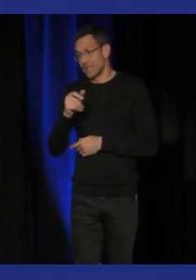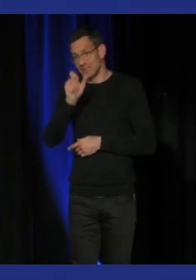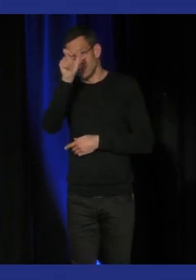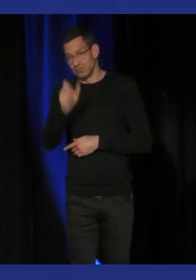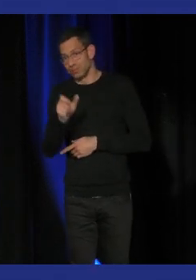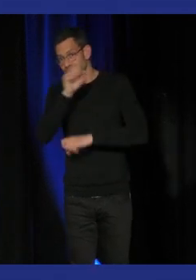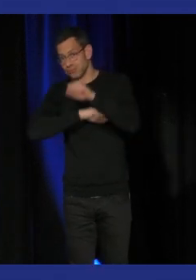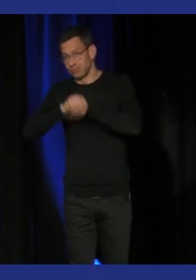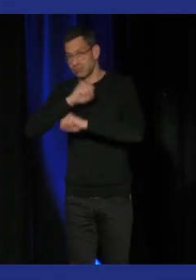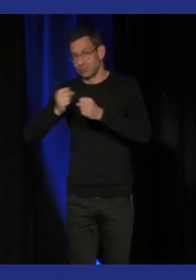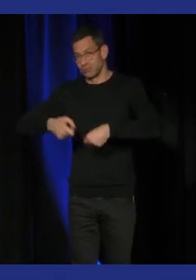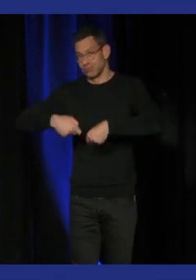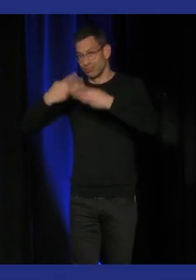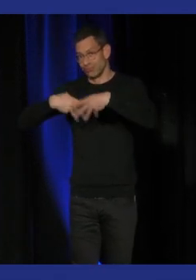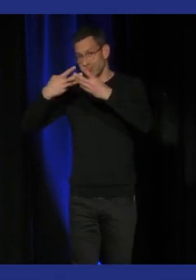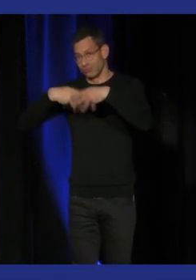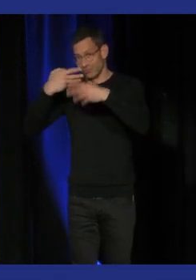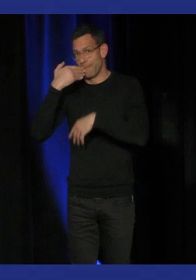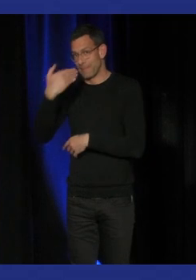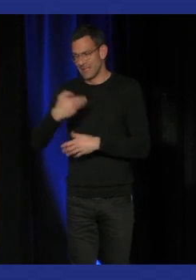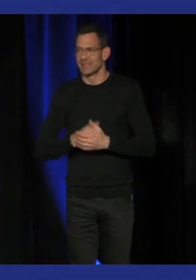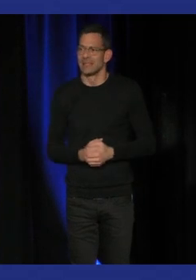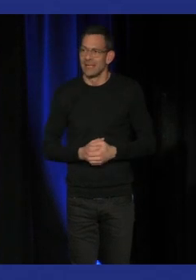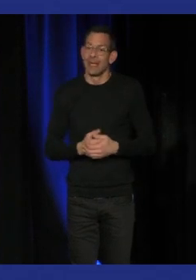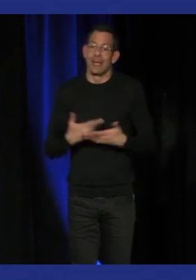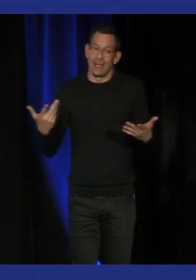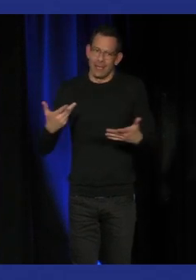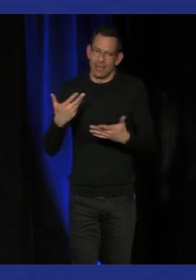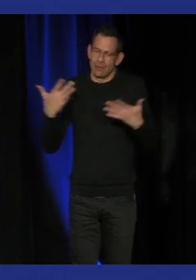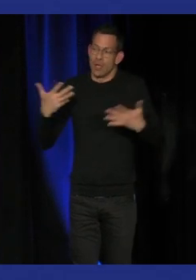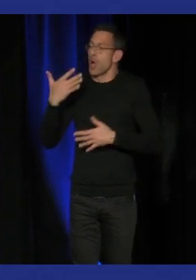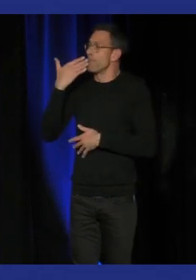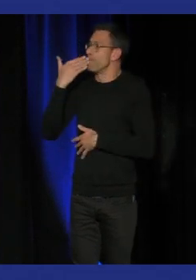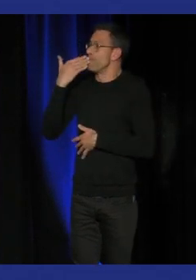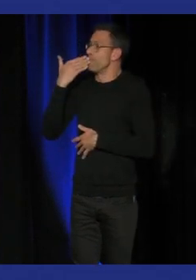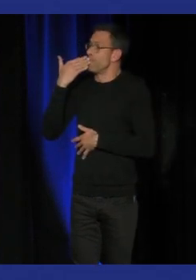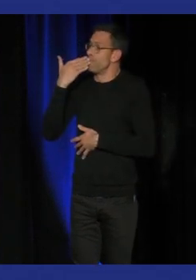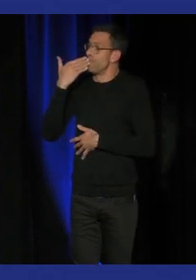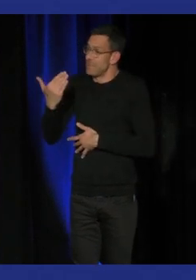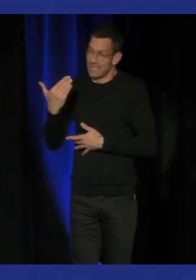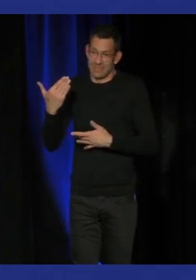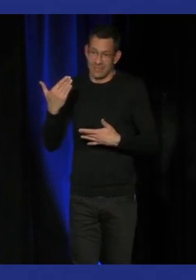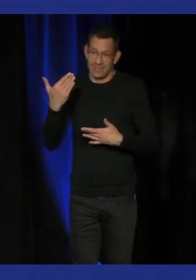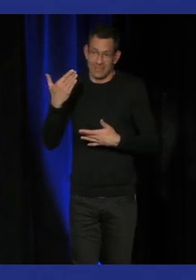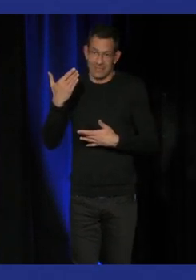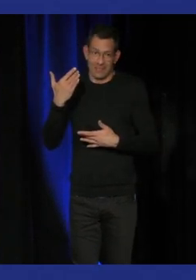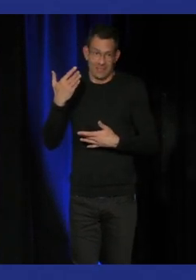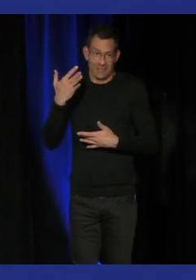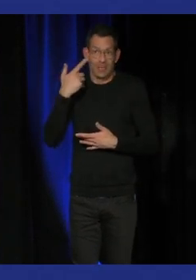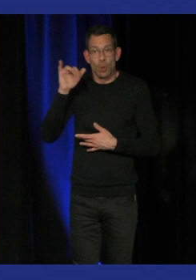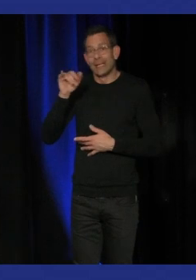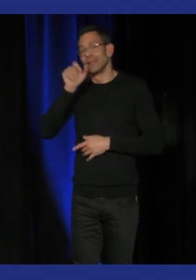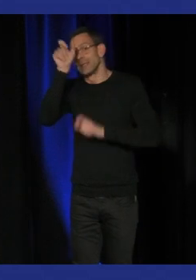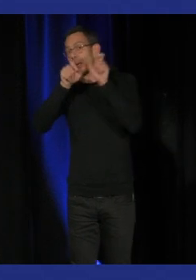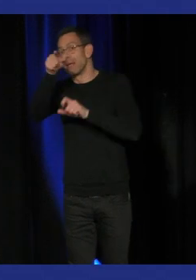du surtitrage de cette séance. Et enfin, un merci tout particulier ce soir pour les personnes qui sont en régie et qui